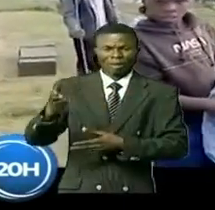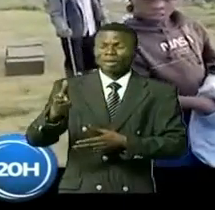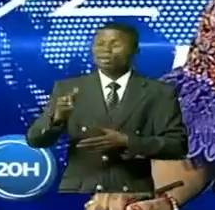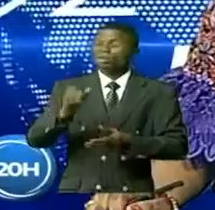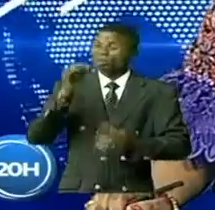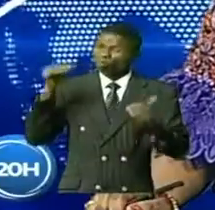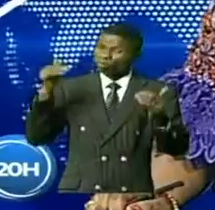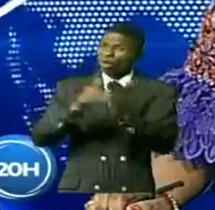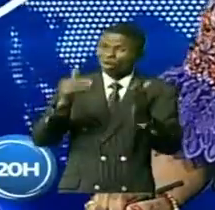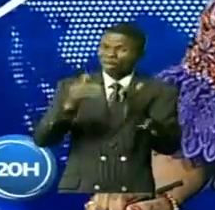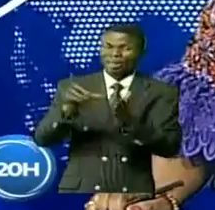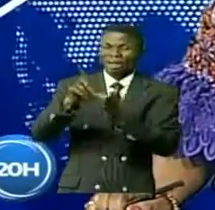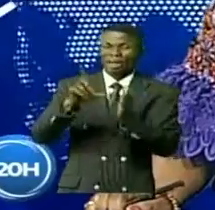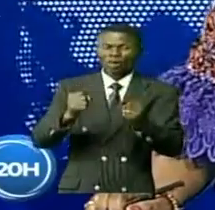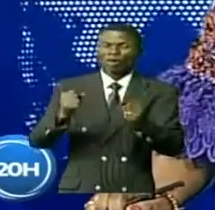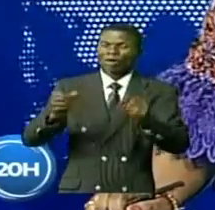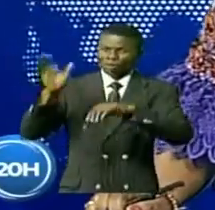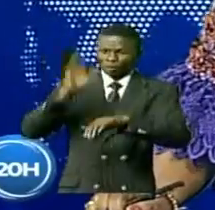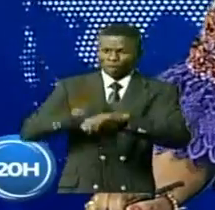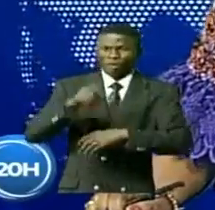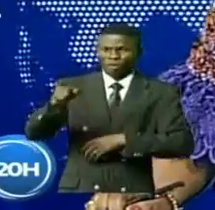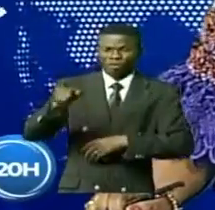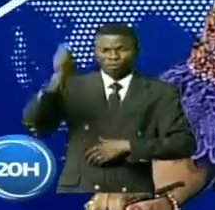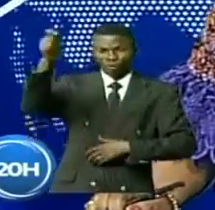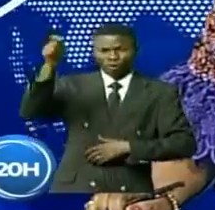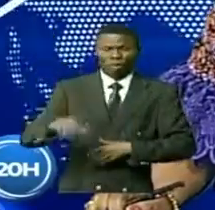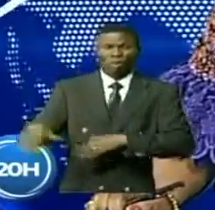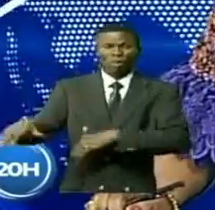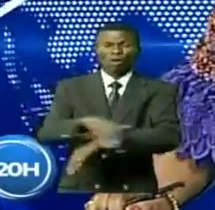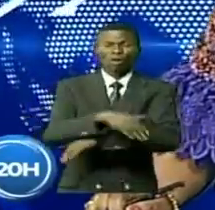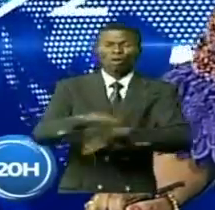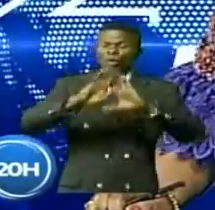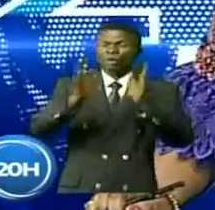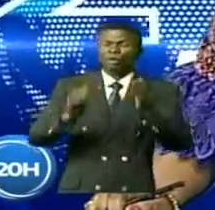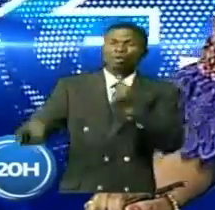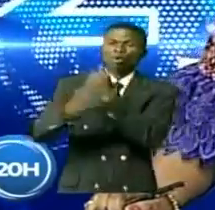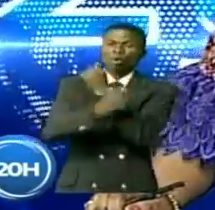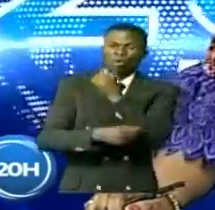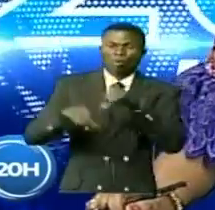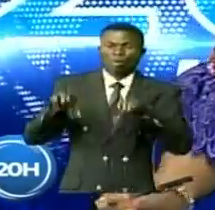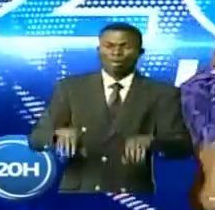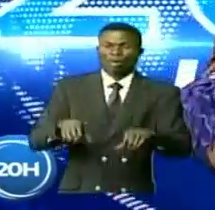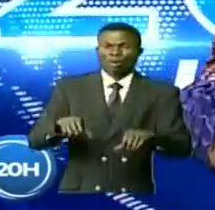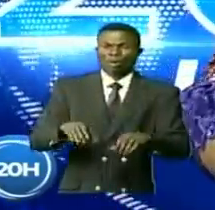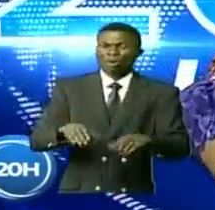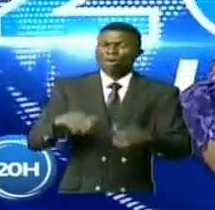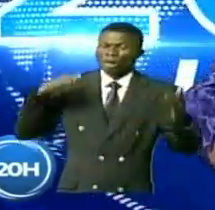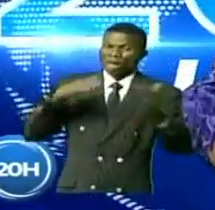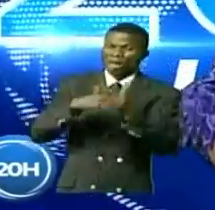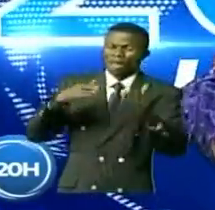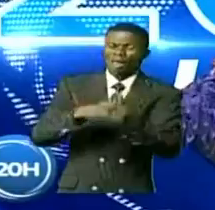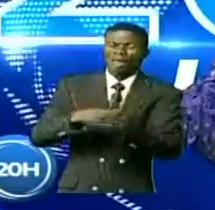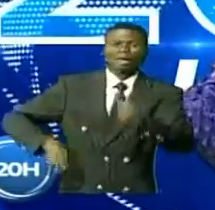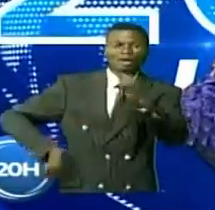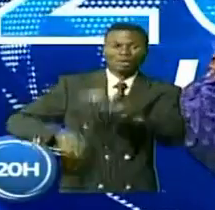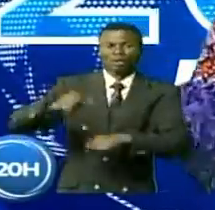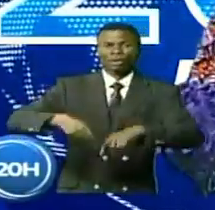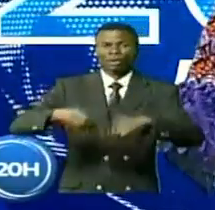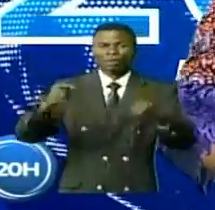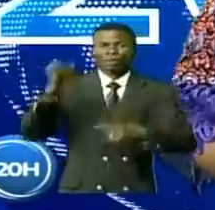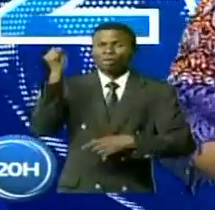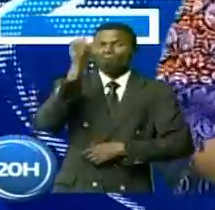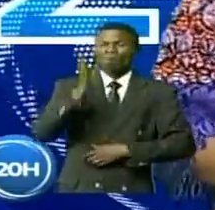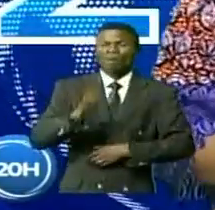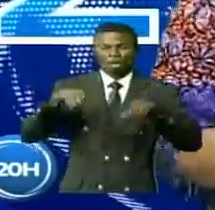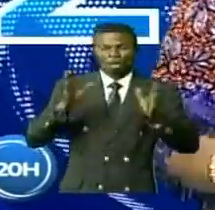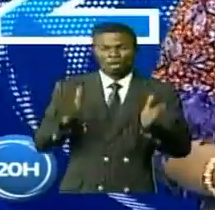force. Les FARDC au front, toute la nation congolaise avec, afin de combattre l'ennemi. Les musiciens congolais ne